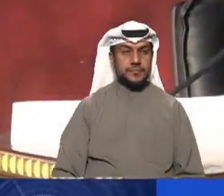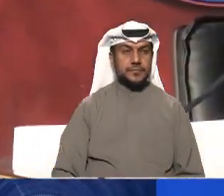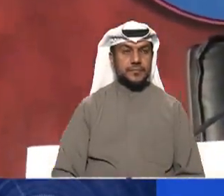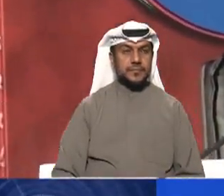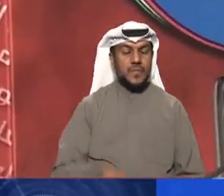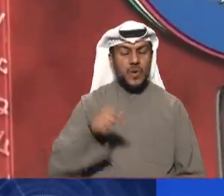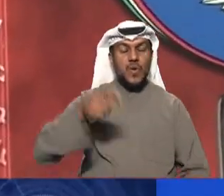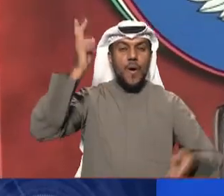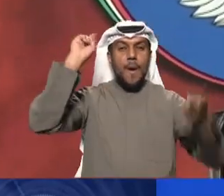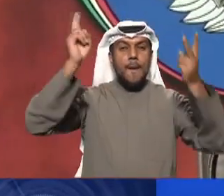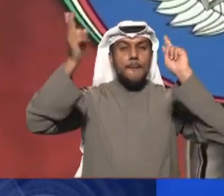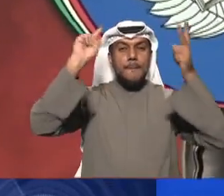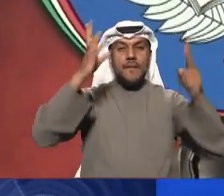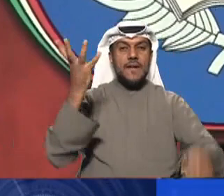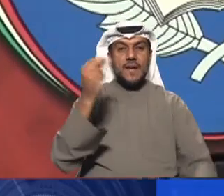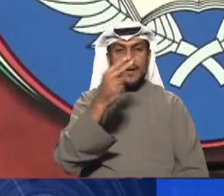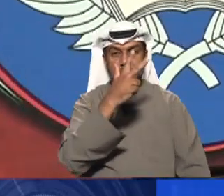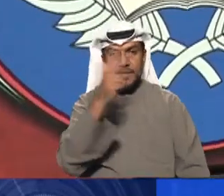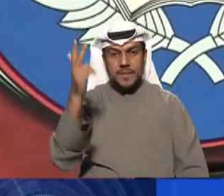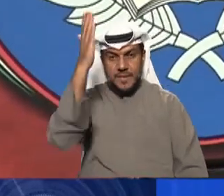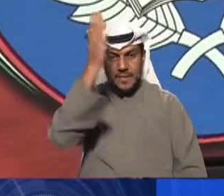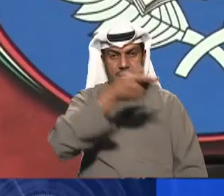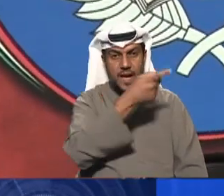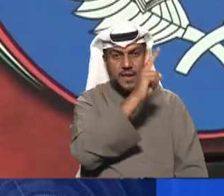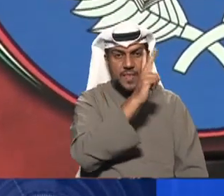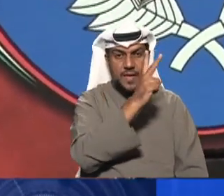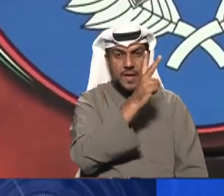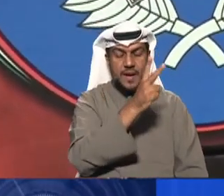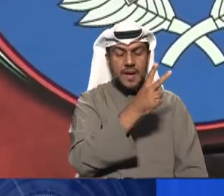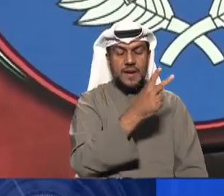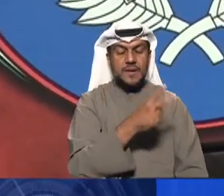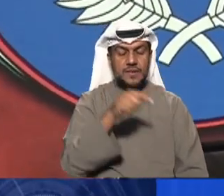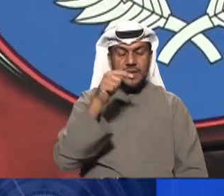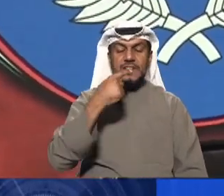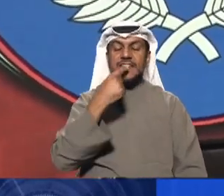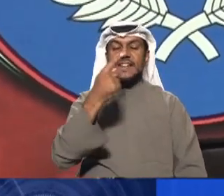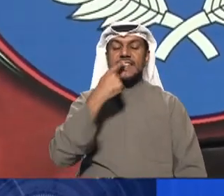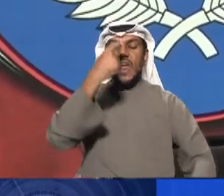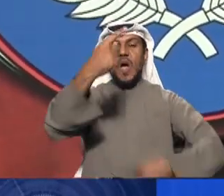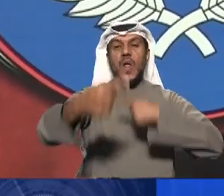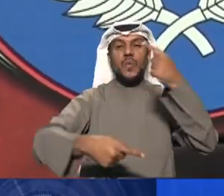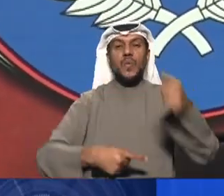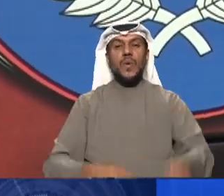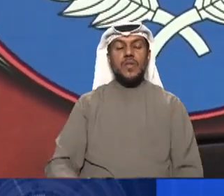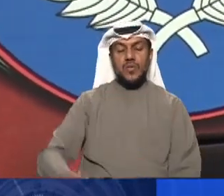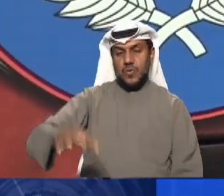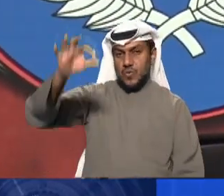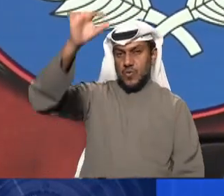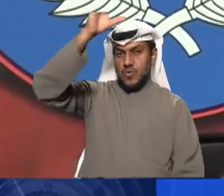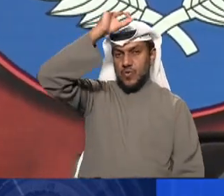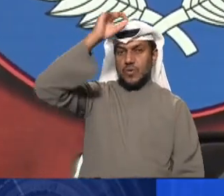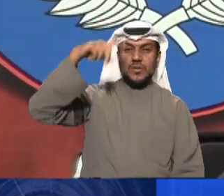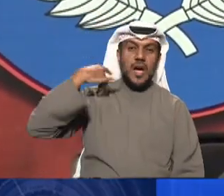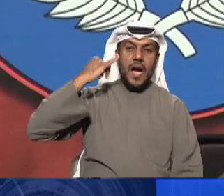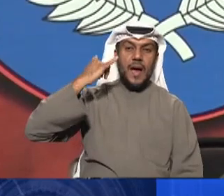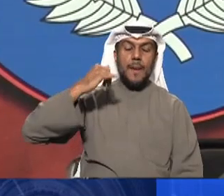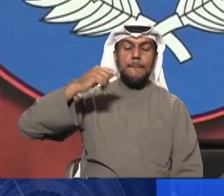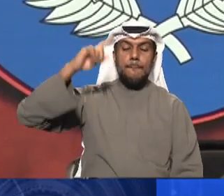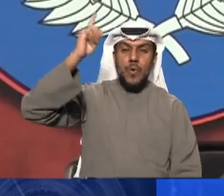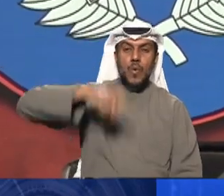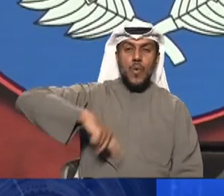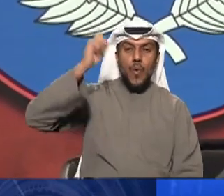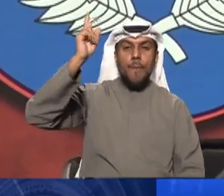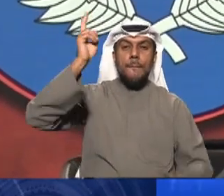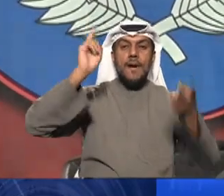نحتفل بالثامن عشر من ديسمبر من كل عام بيوم الشرطة العربية تقديراً واعتزاز